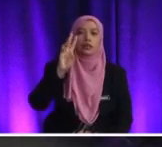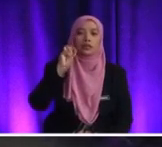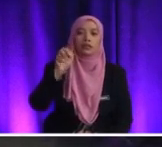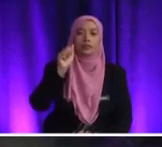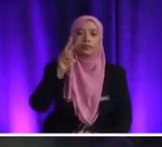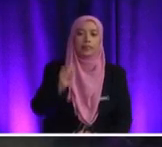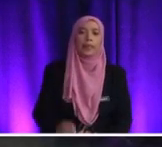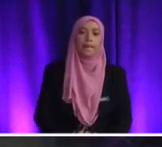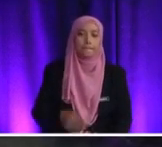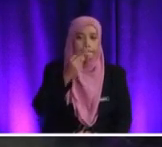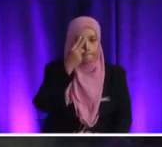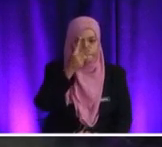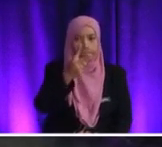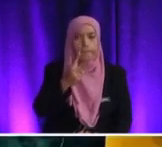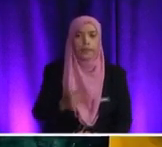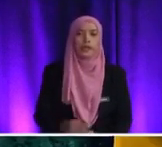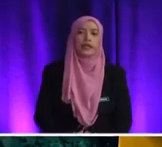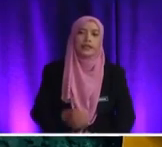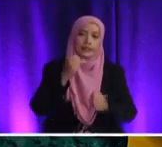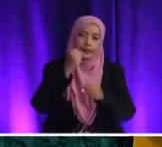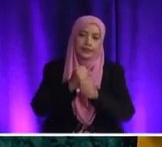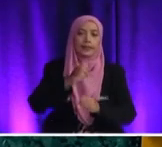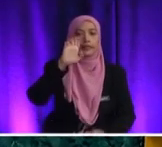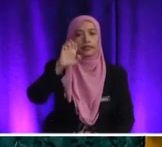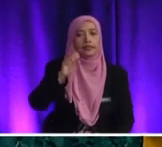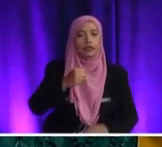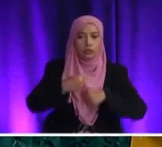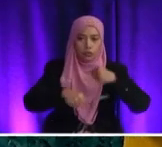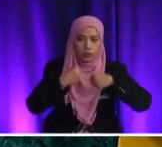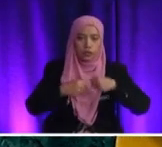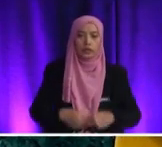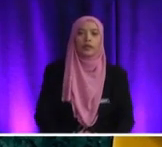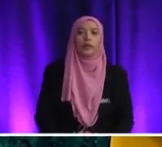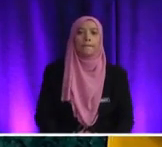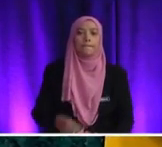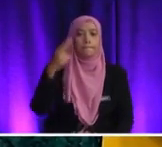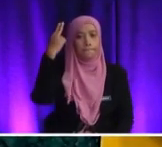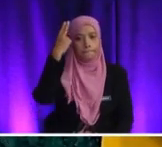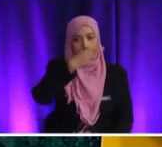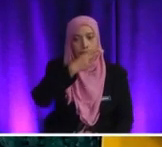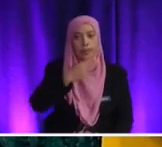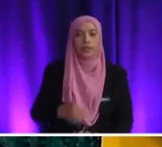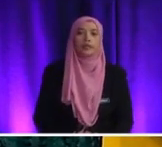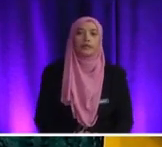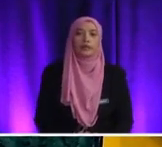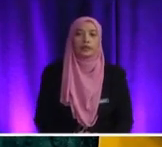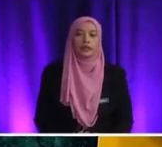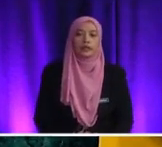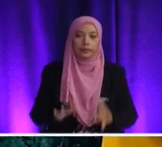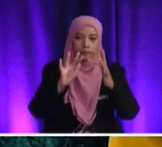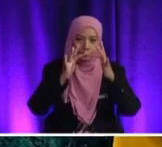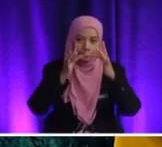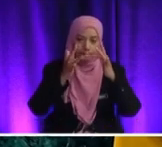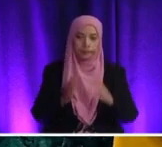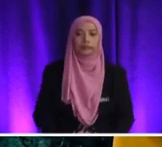visi tengok nampak Jaya kerja ya mereka isukan bisuke nih berhadapan dengan alam mayat sebenarnya